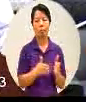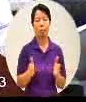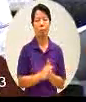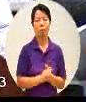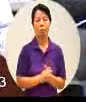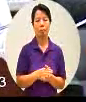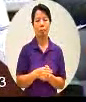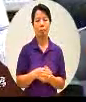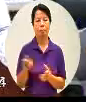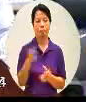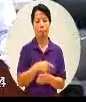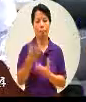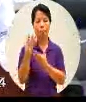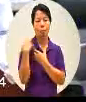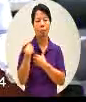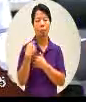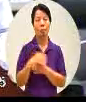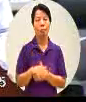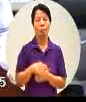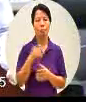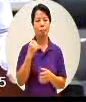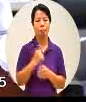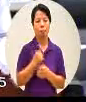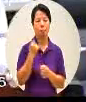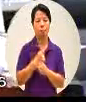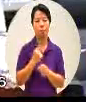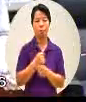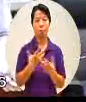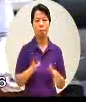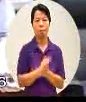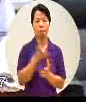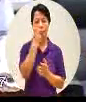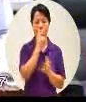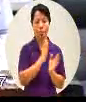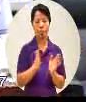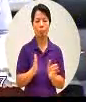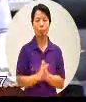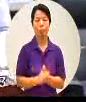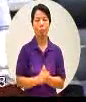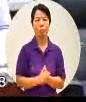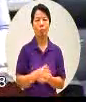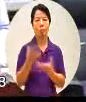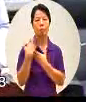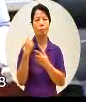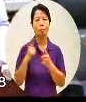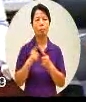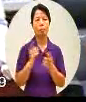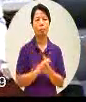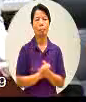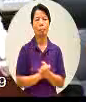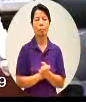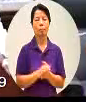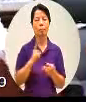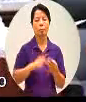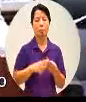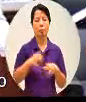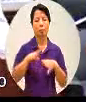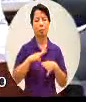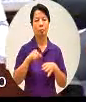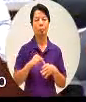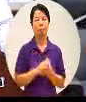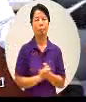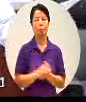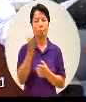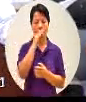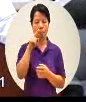负责的，哦，咱这个部门真是侪人啊，爱找一个人来管理，找一个负责人，算找一个主管就对了，哦，他